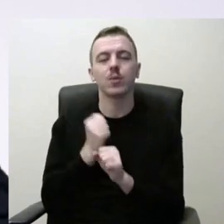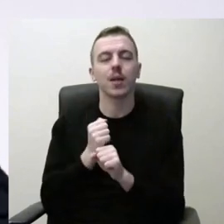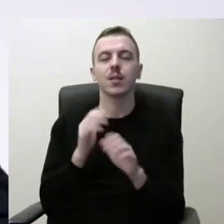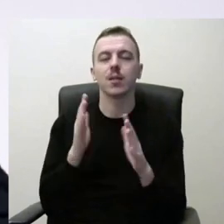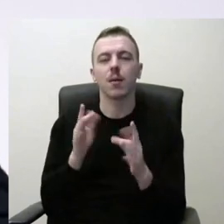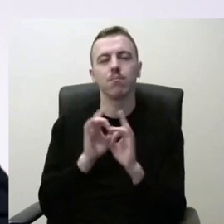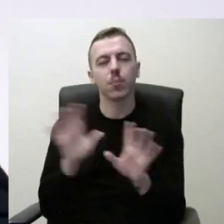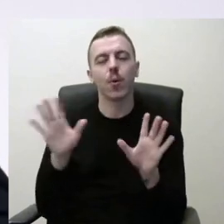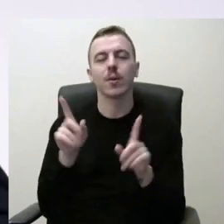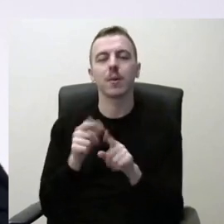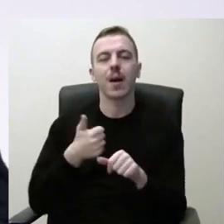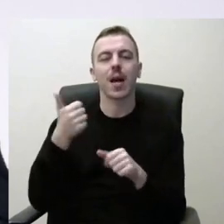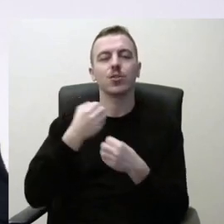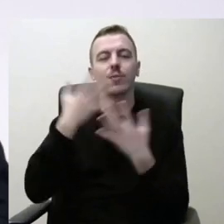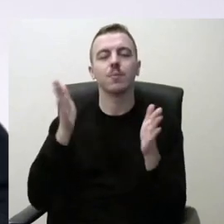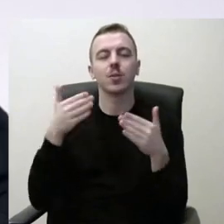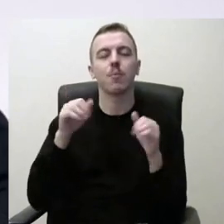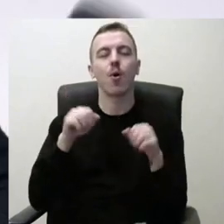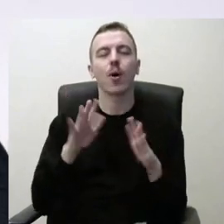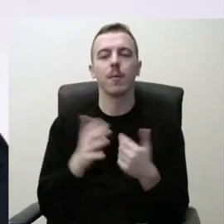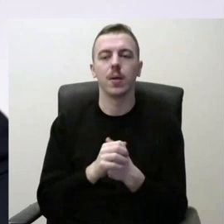jūs pagerinsit švietimo sistemą. Prašau.